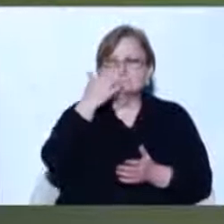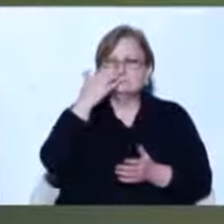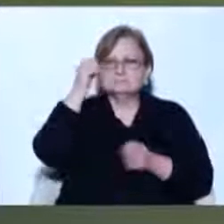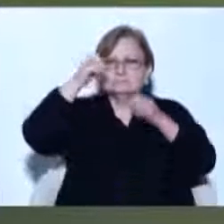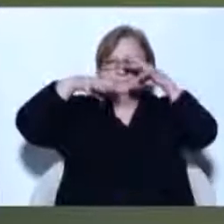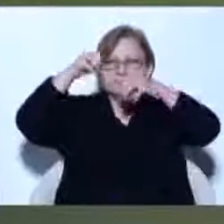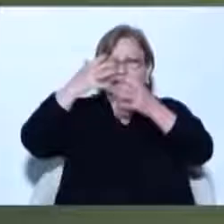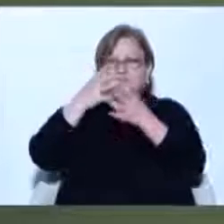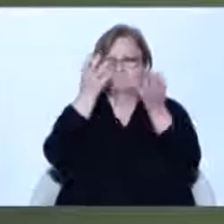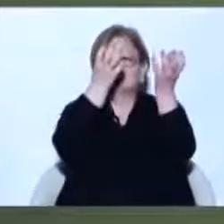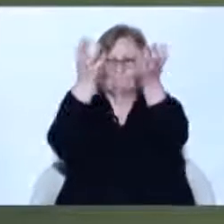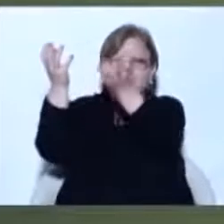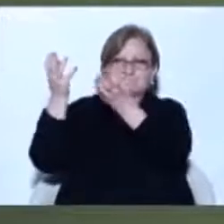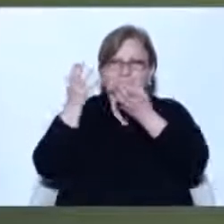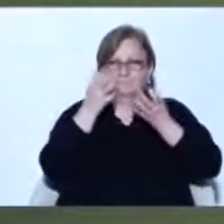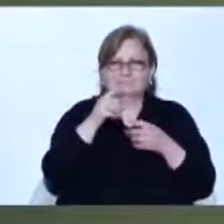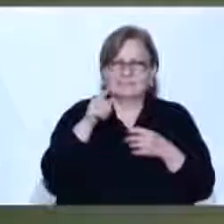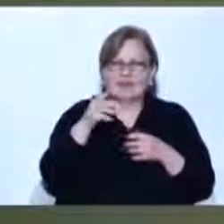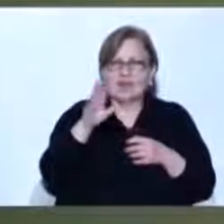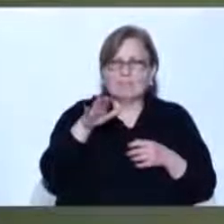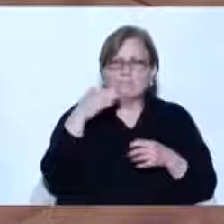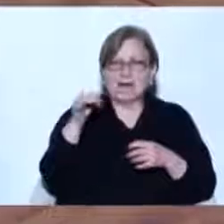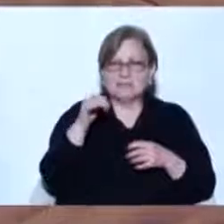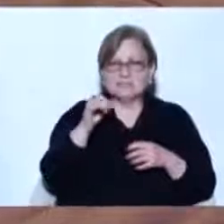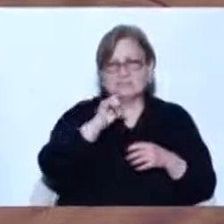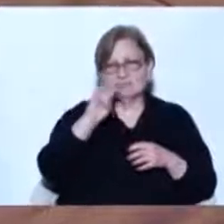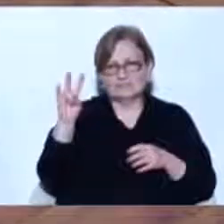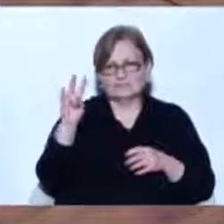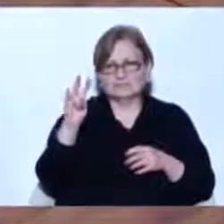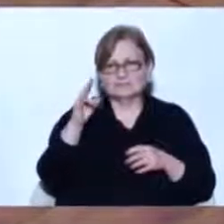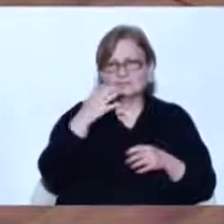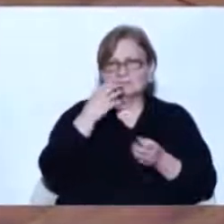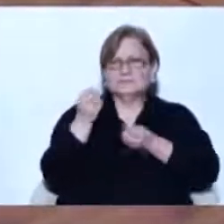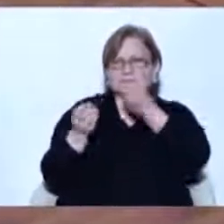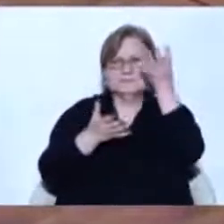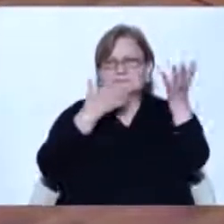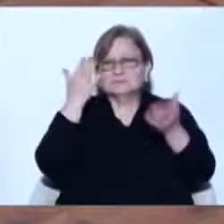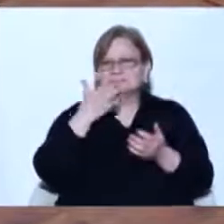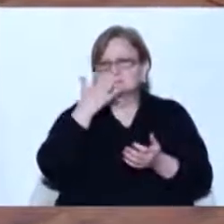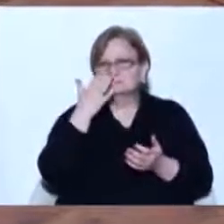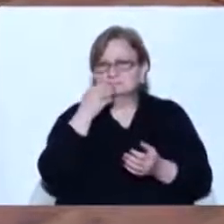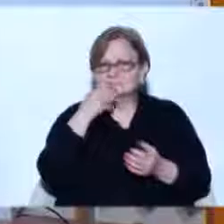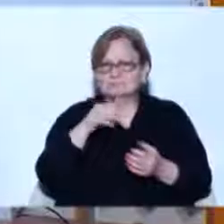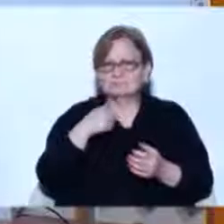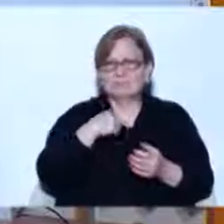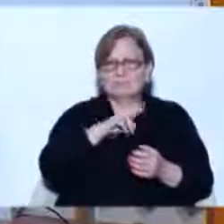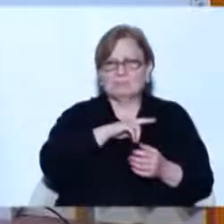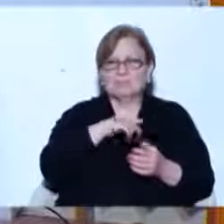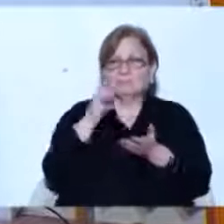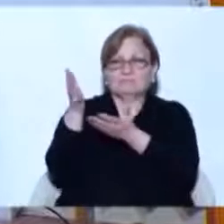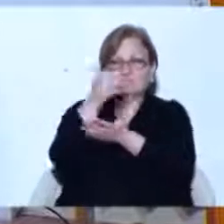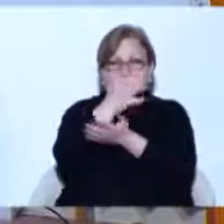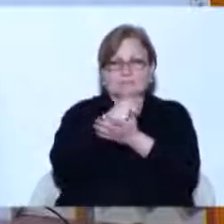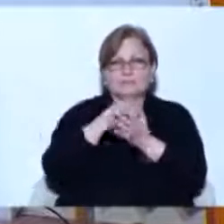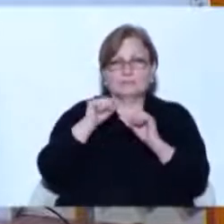სურნელოვანი ყვავილები აქვს და მაისის ბოლოსა და ივნისის დასაწყისში ყვავილობს. მე ხშირად ვაგროვებ მის ყვავილებს